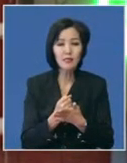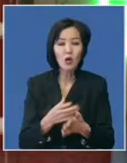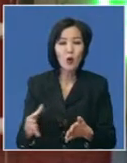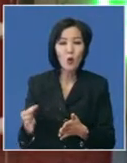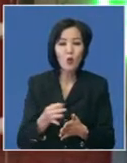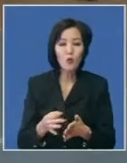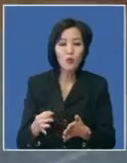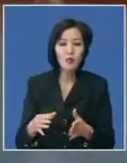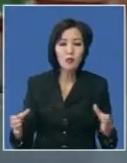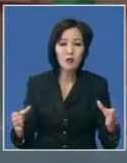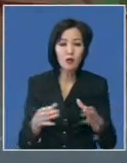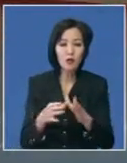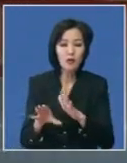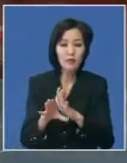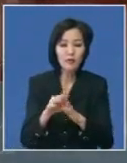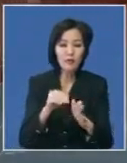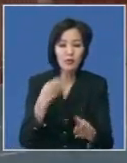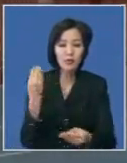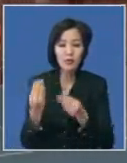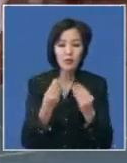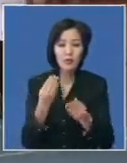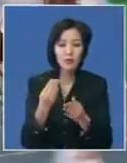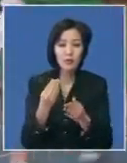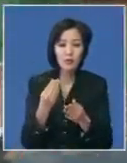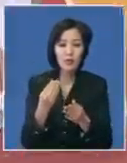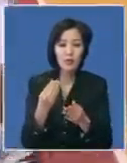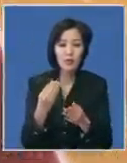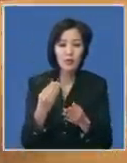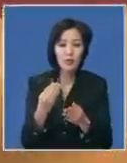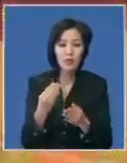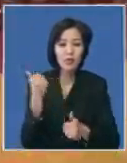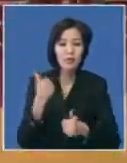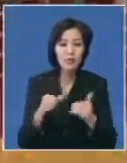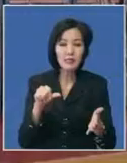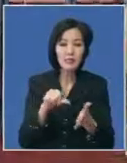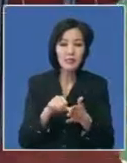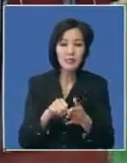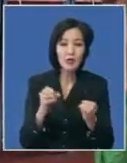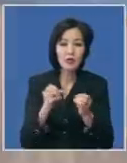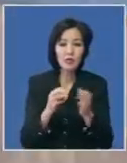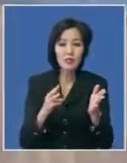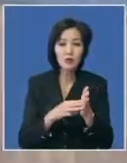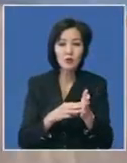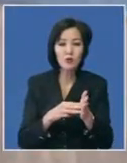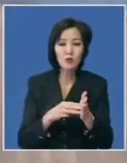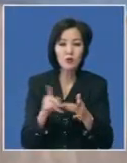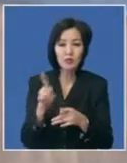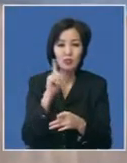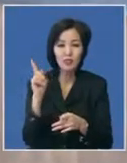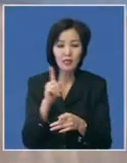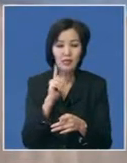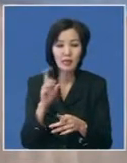облыс құрамасын жасақтайтын ойыншылар іріктеледі. Сайысқа қатысқан ұжымдардың көпшілігі 18-19 жастағы өрендермен